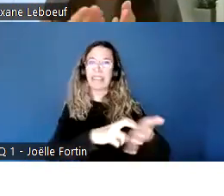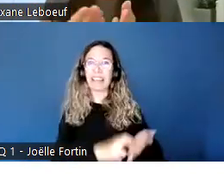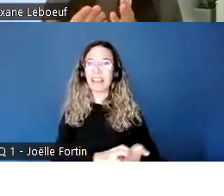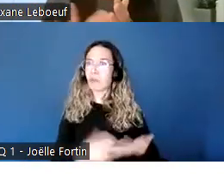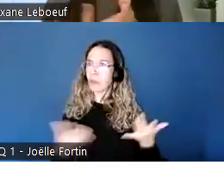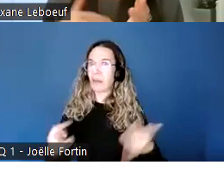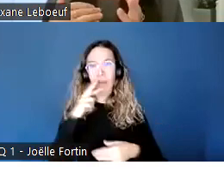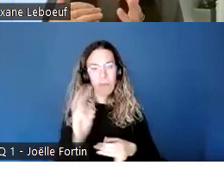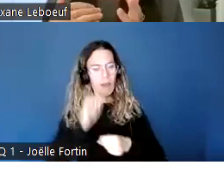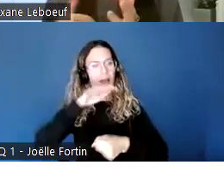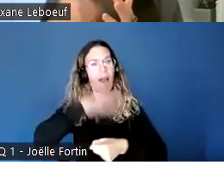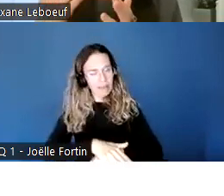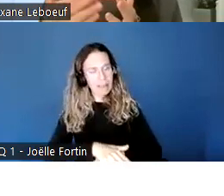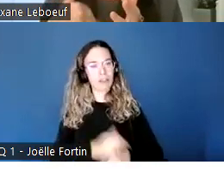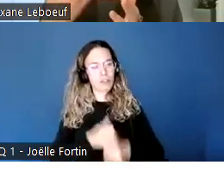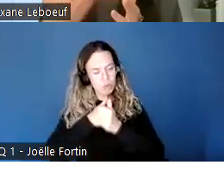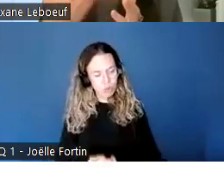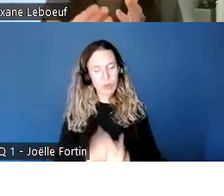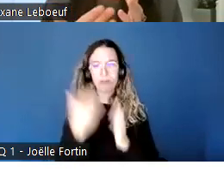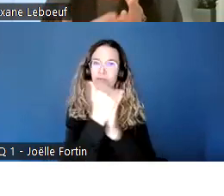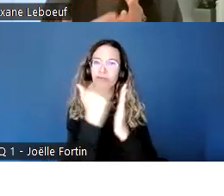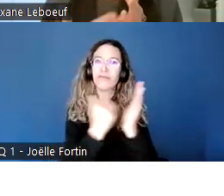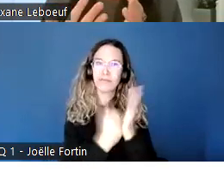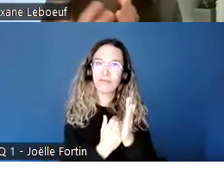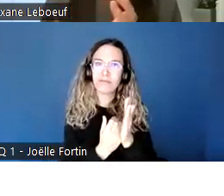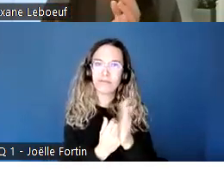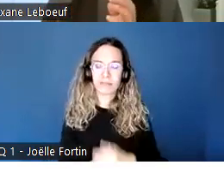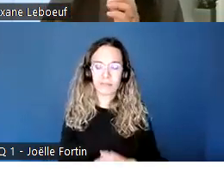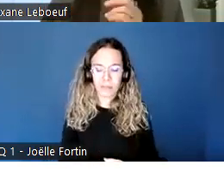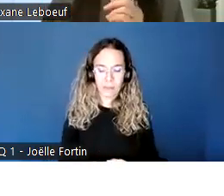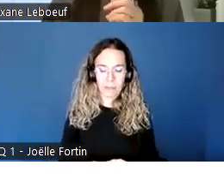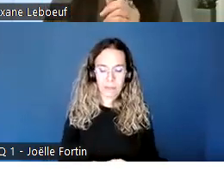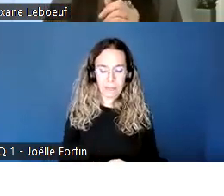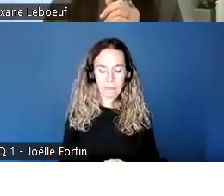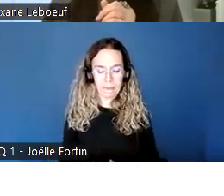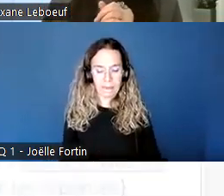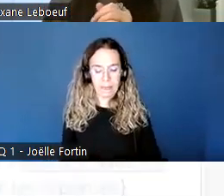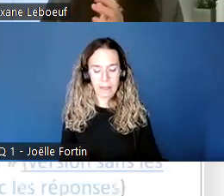vont vraiment s'engager à respecter puis à faire vivre cette charte-là tout au long de l'année.